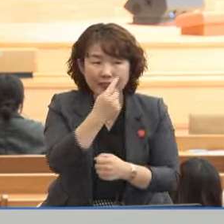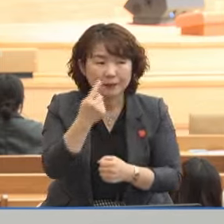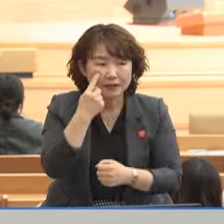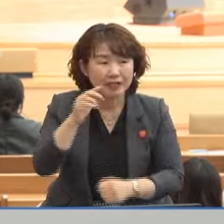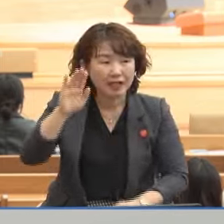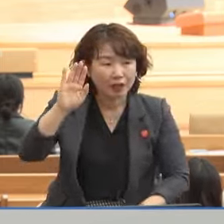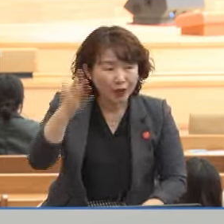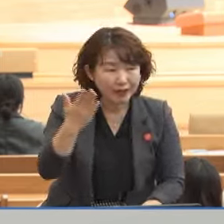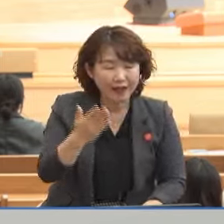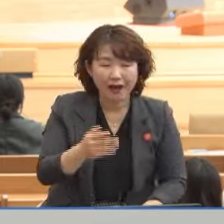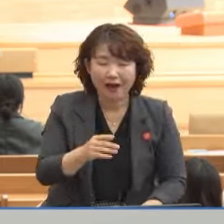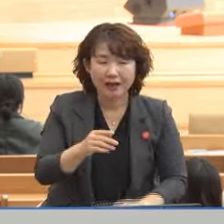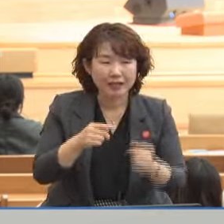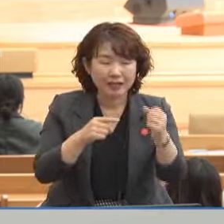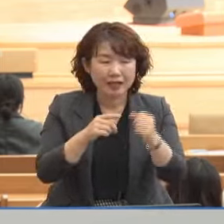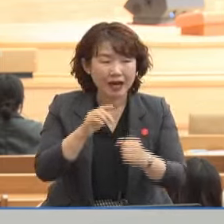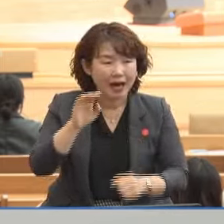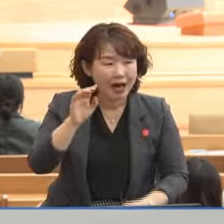안 된 것입니까?